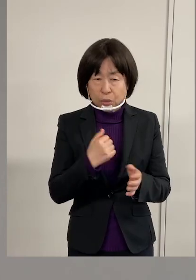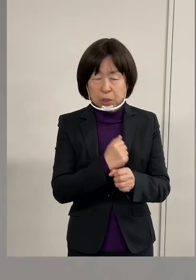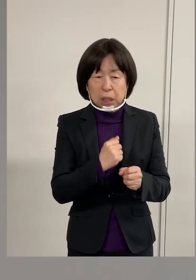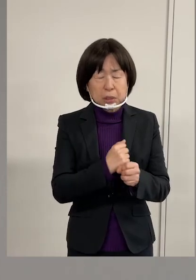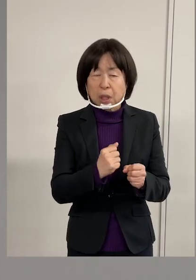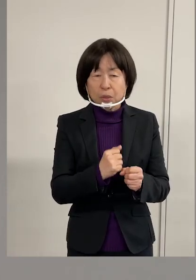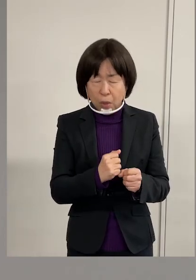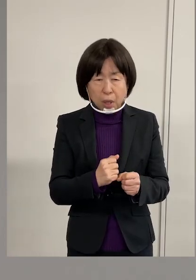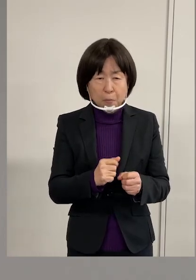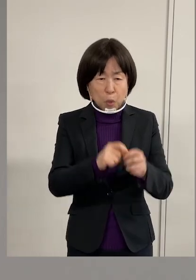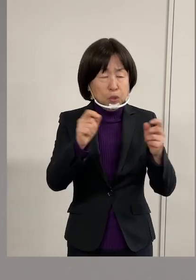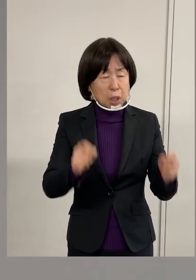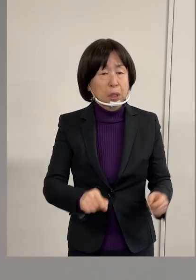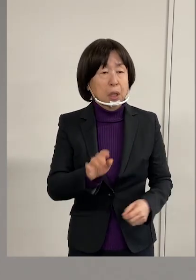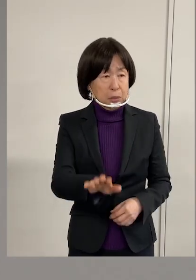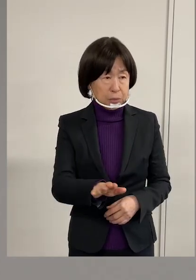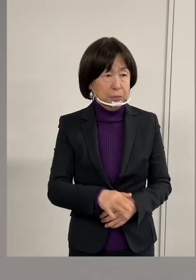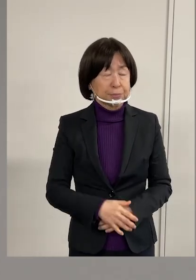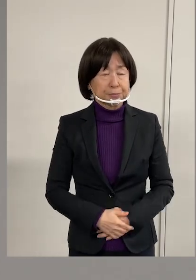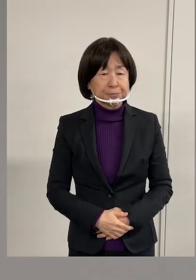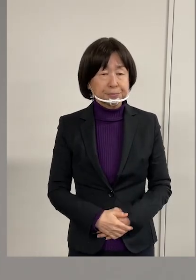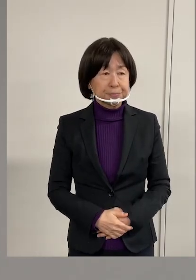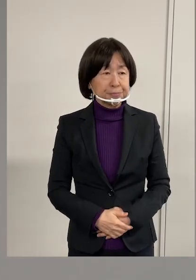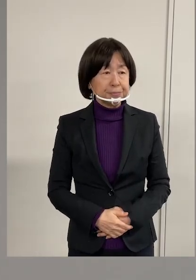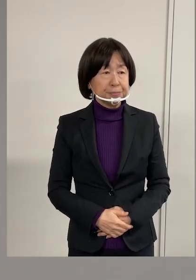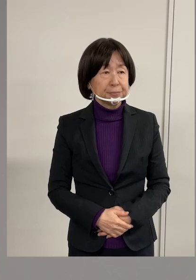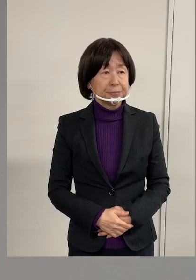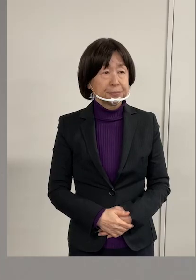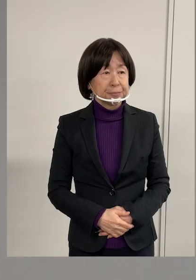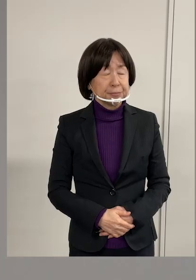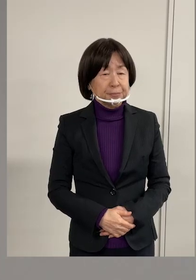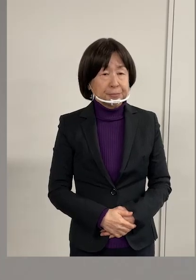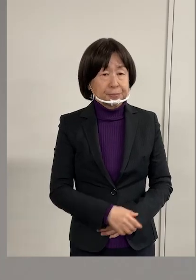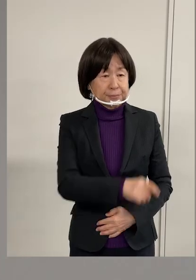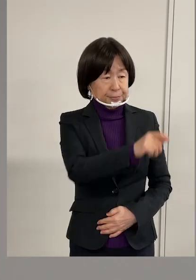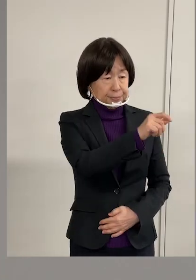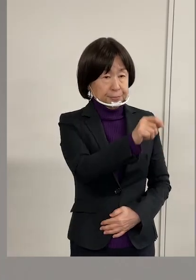ました。 ありがとうございました。 はい、その他ご質問はございませんか。